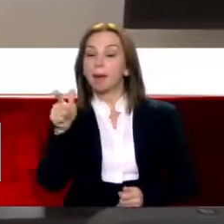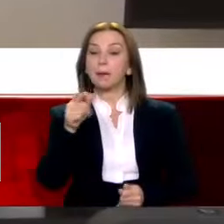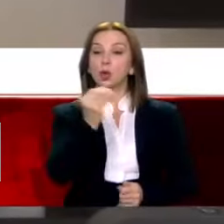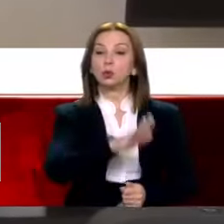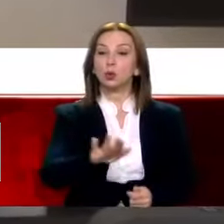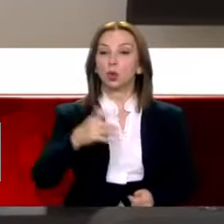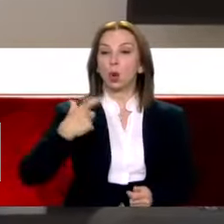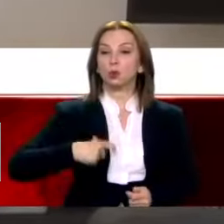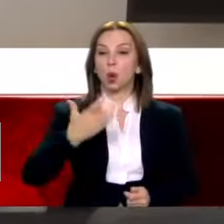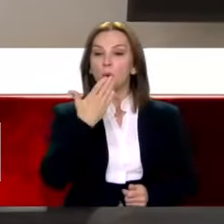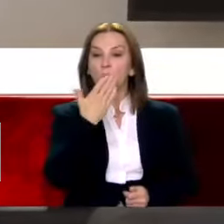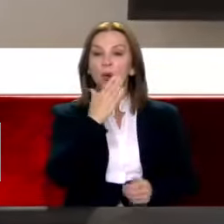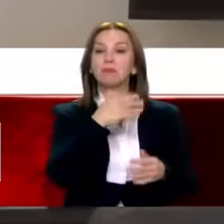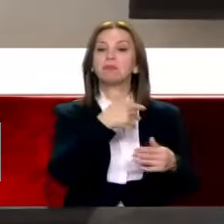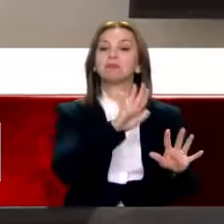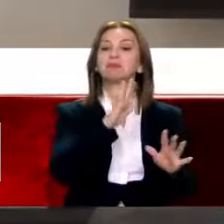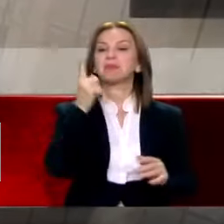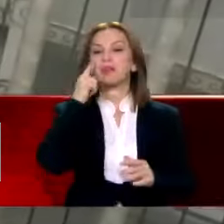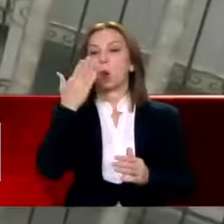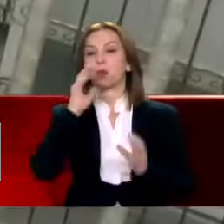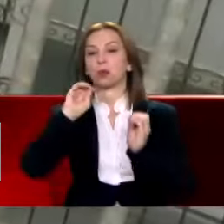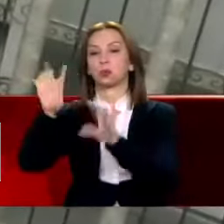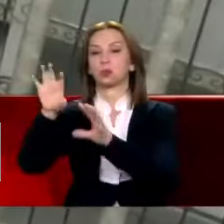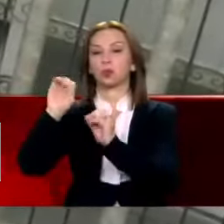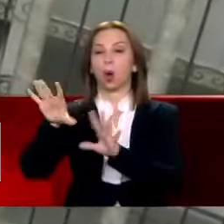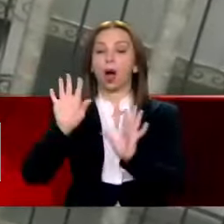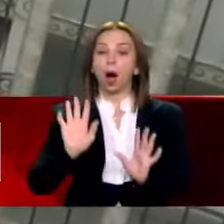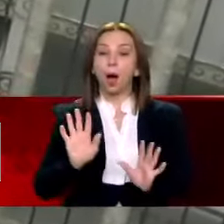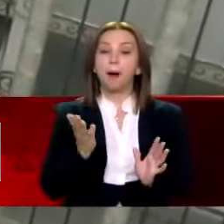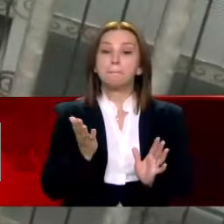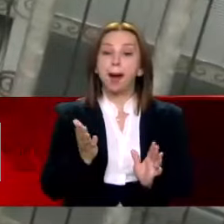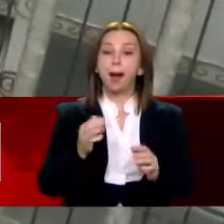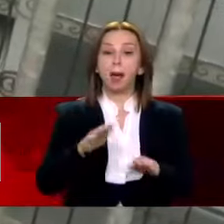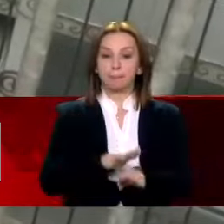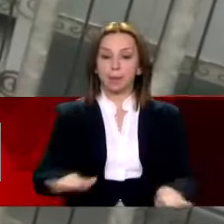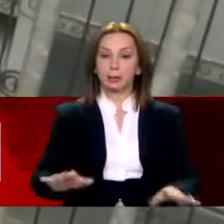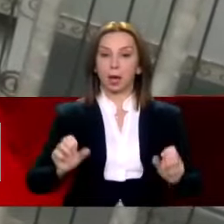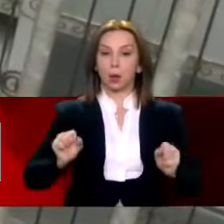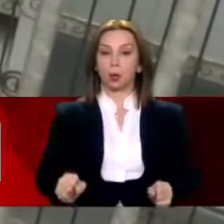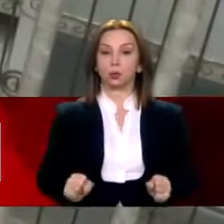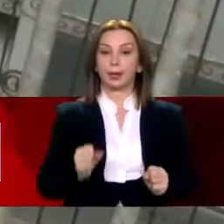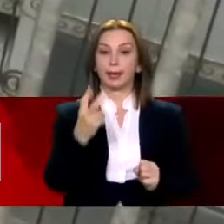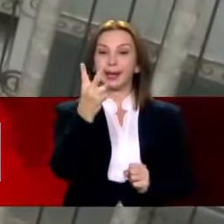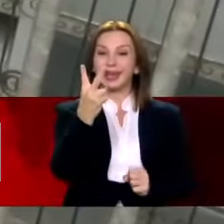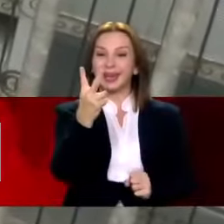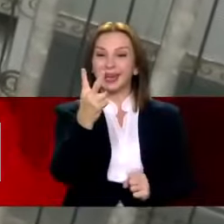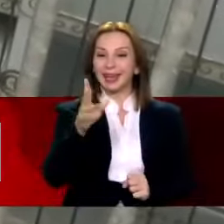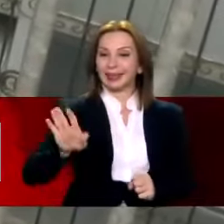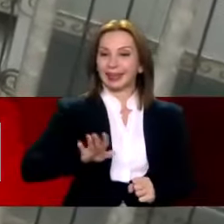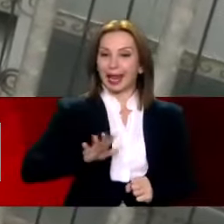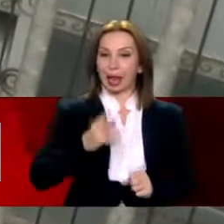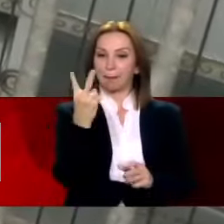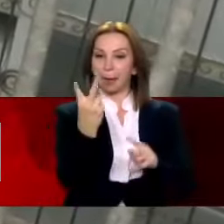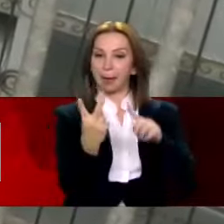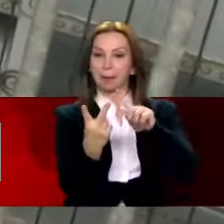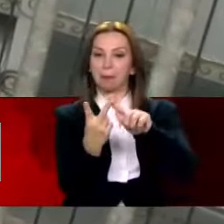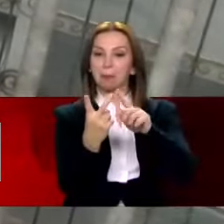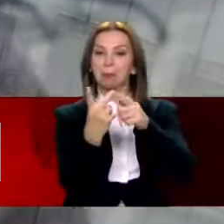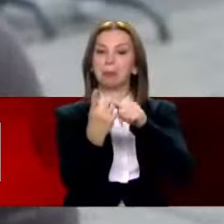okullara göndermek yerine devlet okullarına gönderiyorlar. Ama her sırada oturan İki öğrenciden biri bu